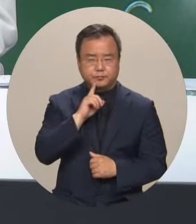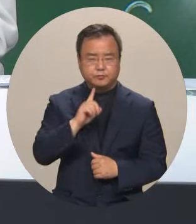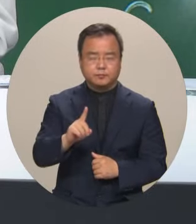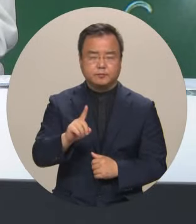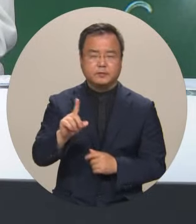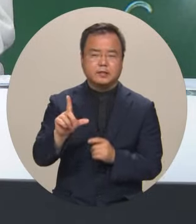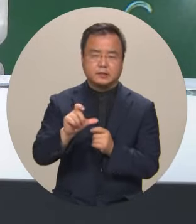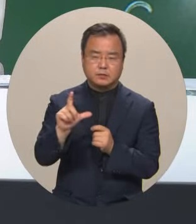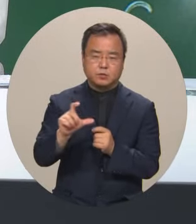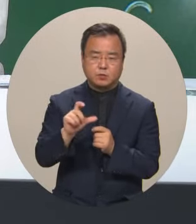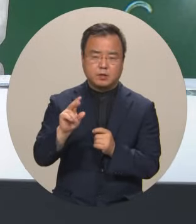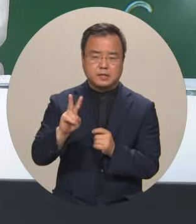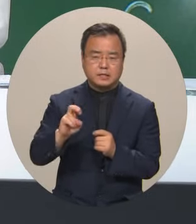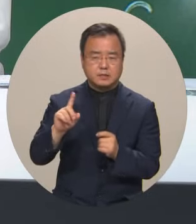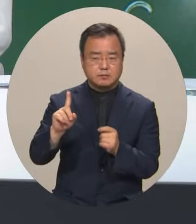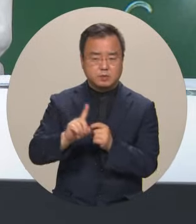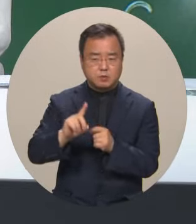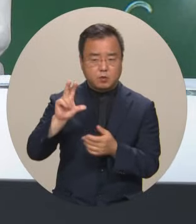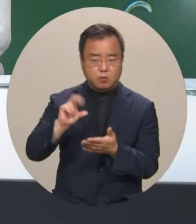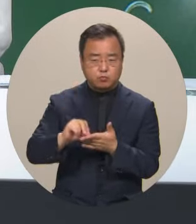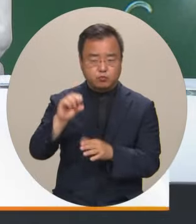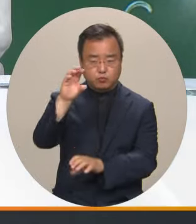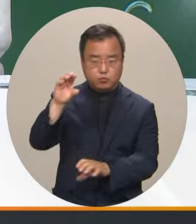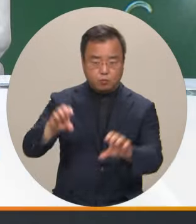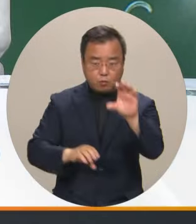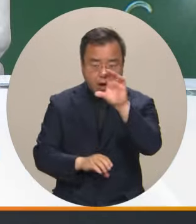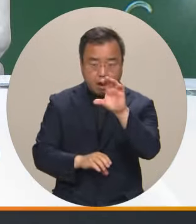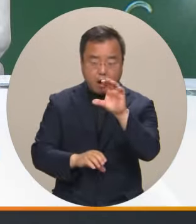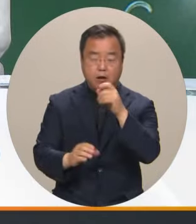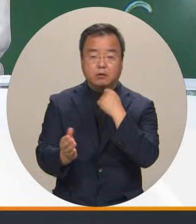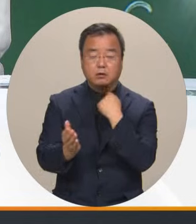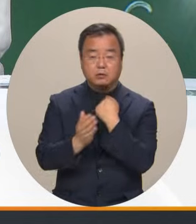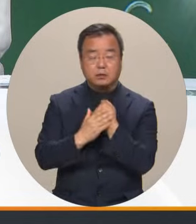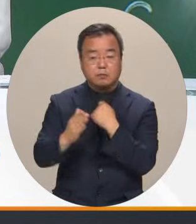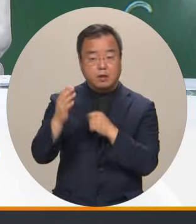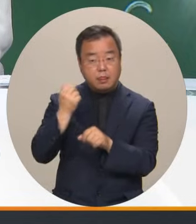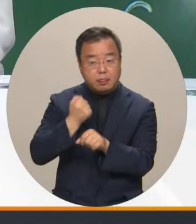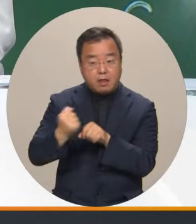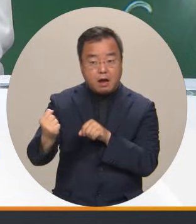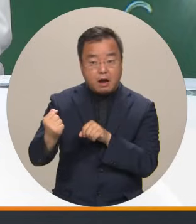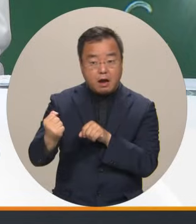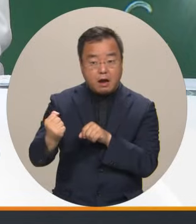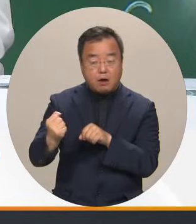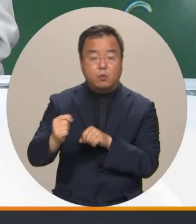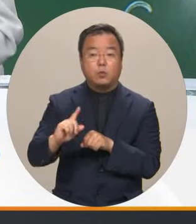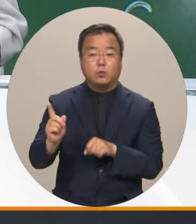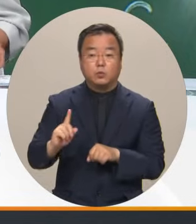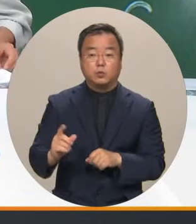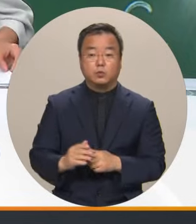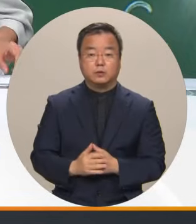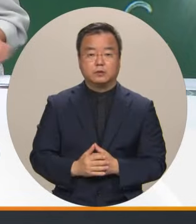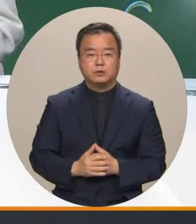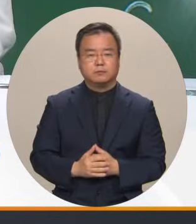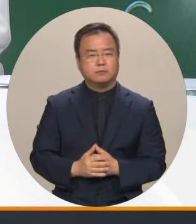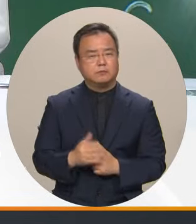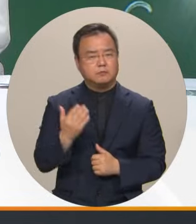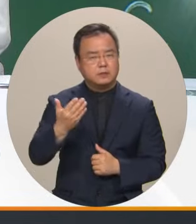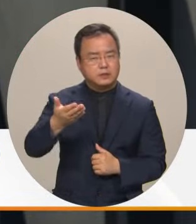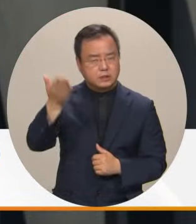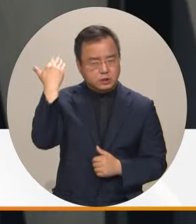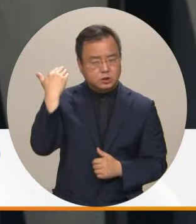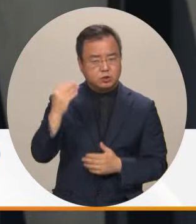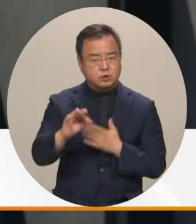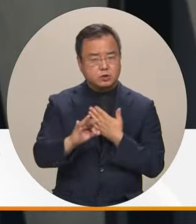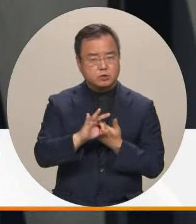22번 문학 매치가 조금 바뀌어서 당황했을 것이다라는 반응도 있었거든요 어떻게 보십니까 어 실제 예전 같았으면